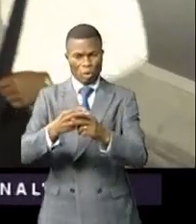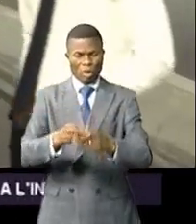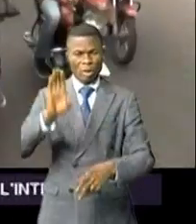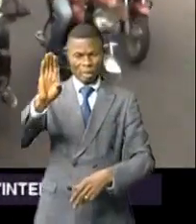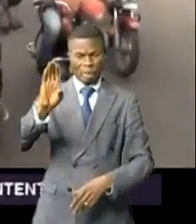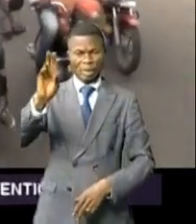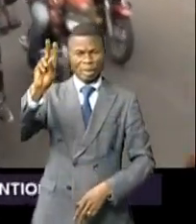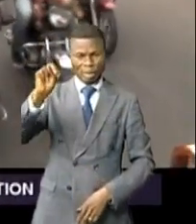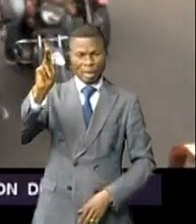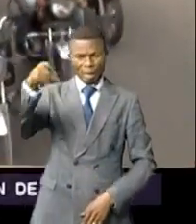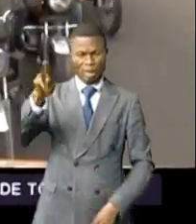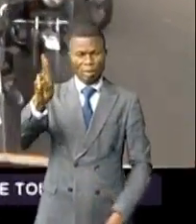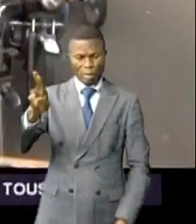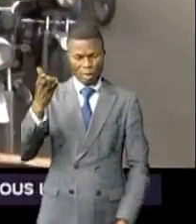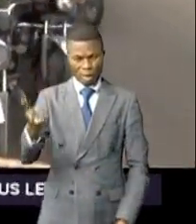CNPR.